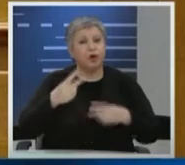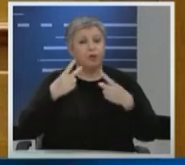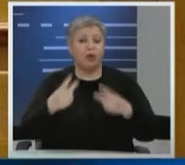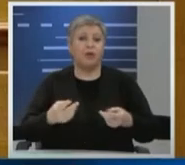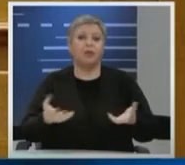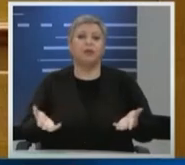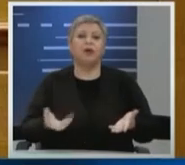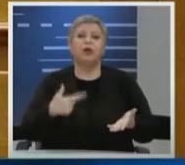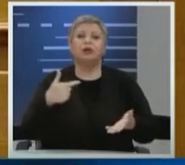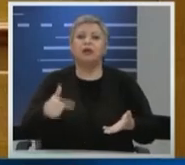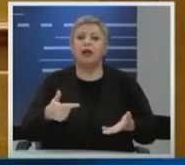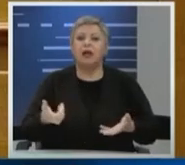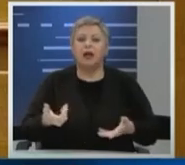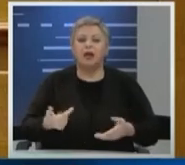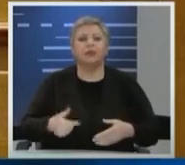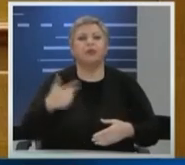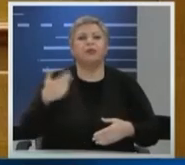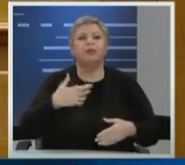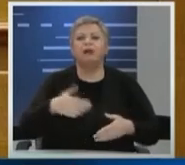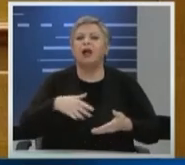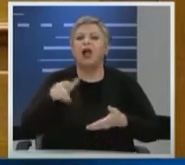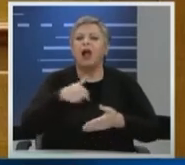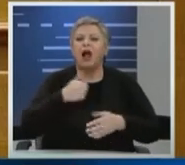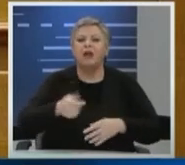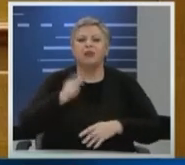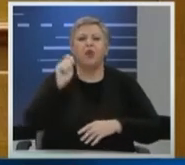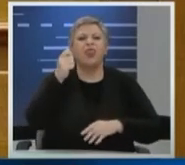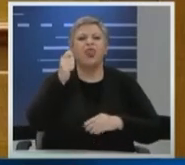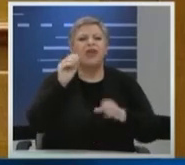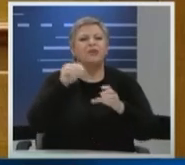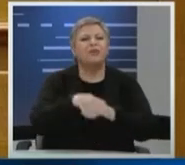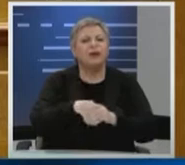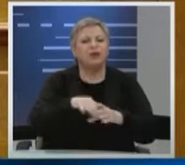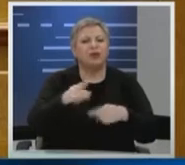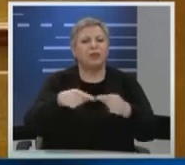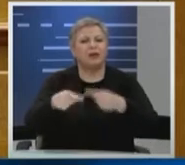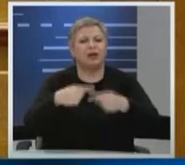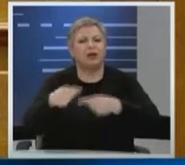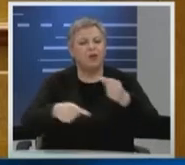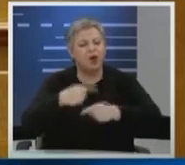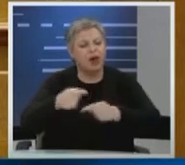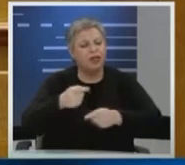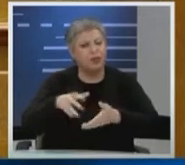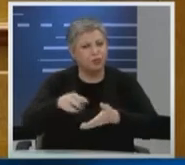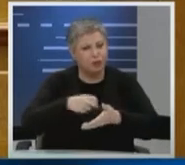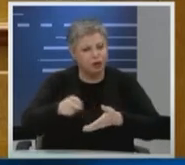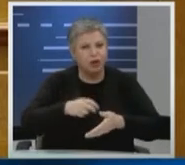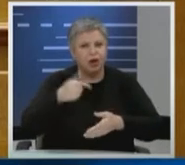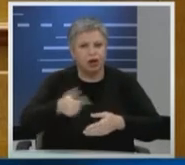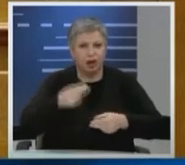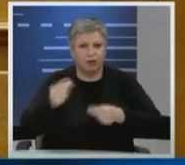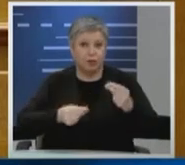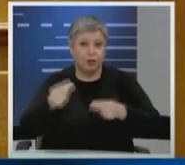ίδιοι πόροι που προέρχονται από τα τέλη, την τοπική φορολογία, από το σύστημα της ανταποδοτικότητας. Έχουμε μείωση της